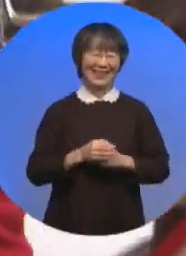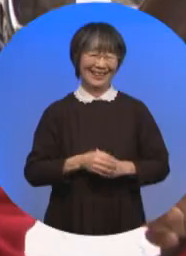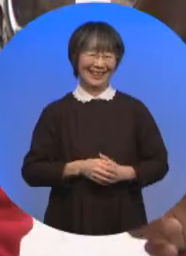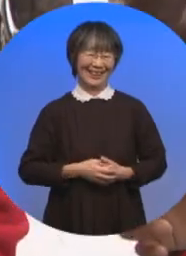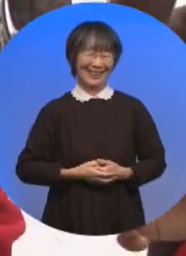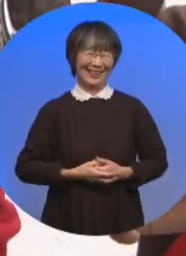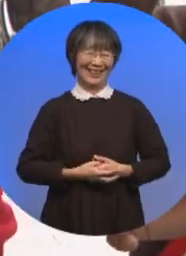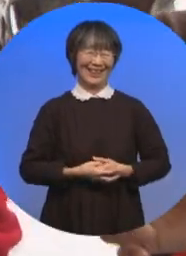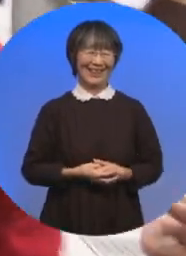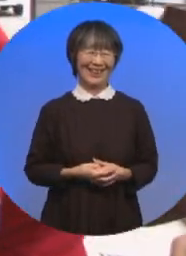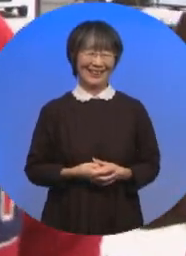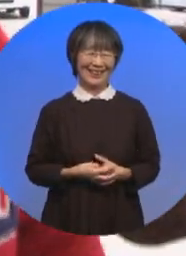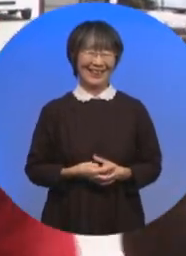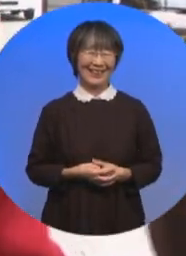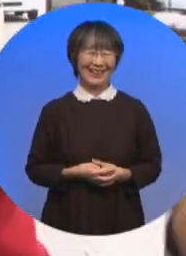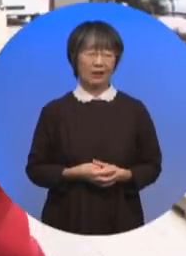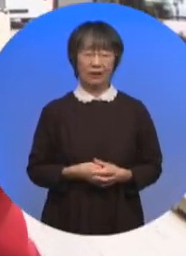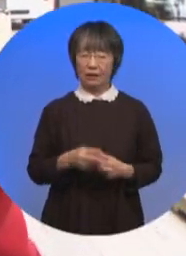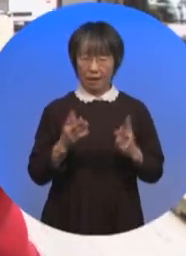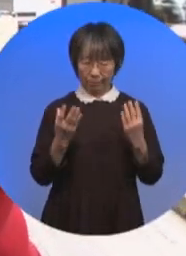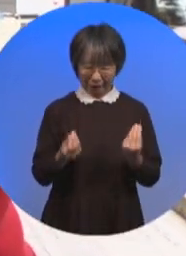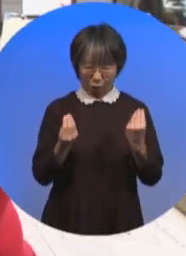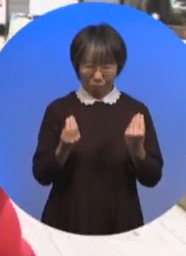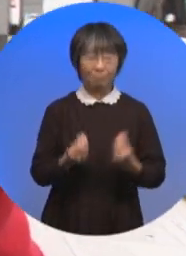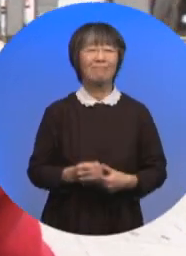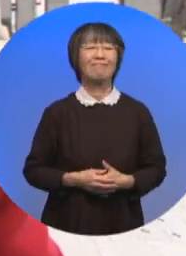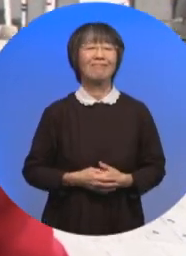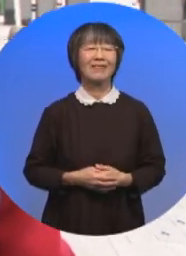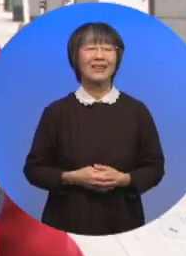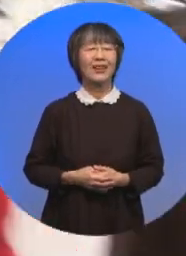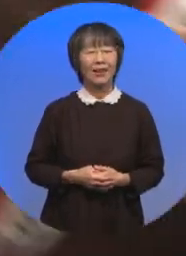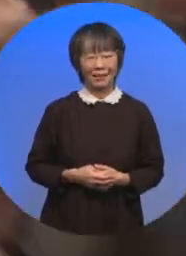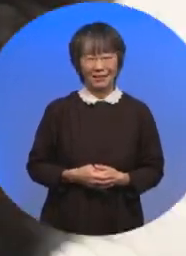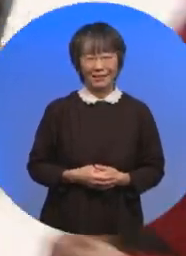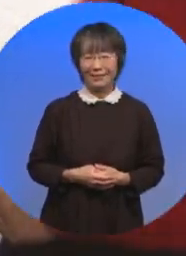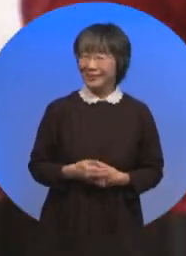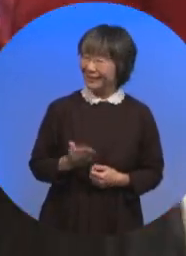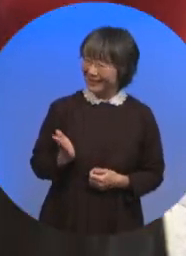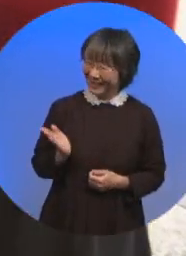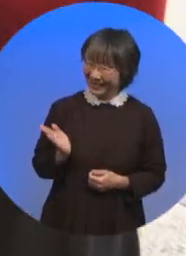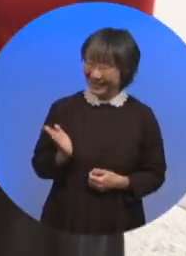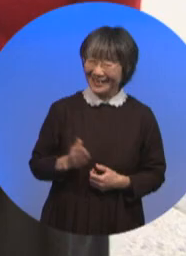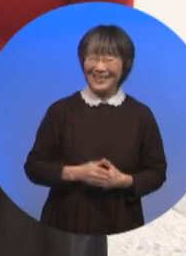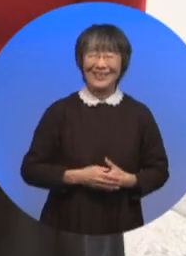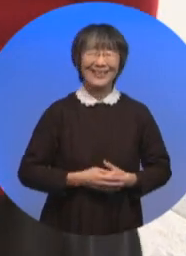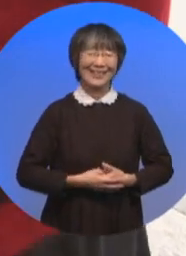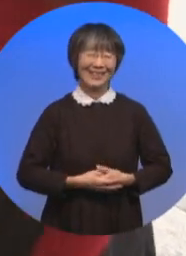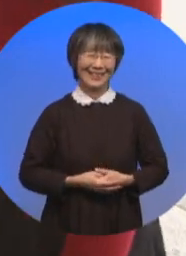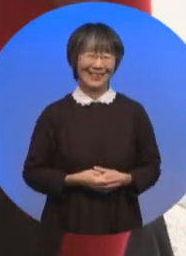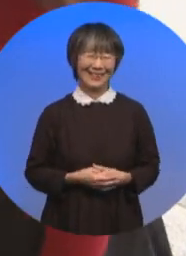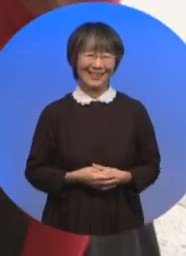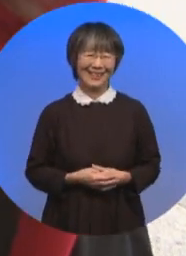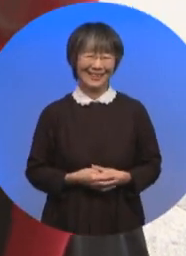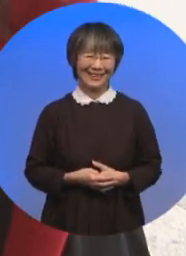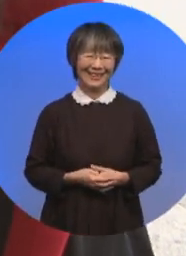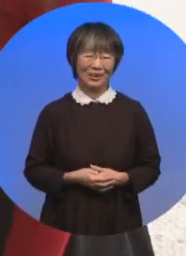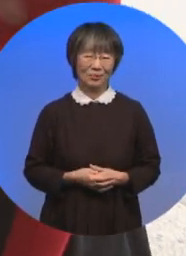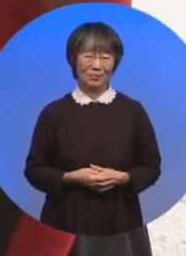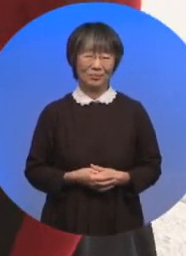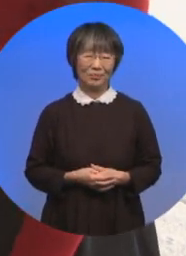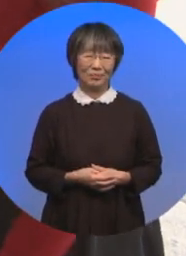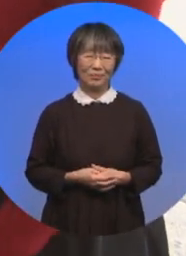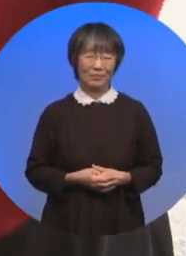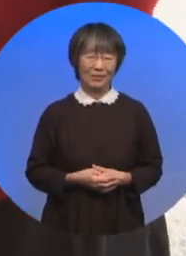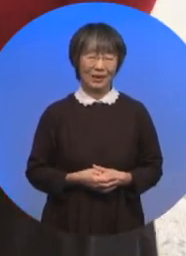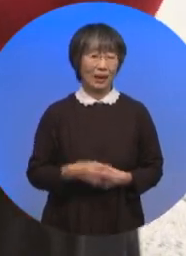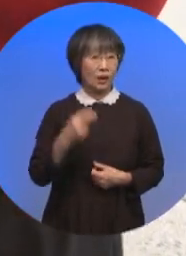てやもん、ほんま。 ゲームセット。 頼むで。 コンビなんですか。 はい、OK。 すごいなぁ。 さっきないね、お前。お決まりの